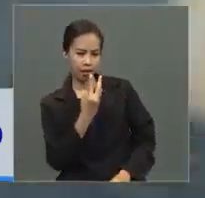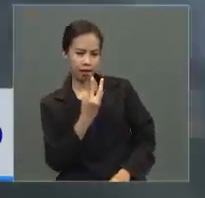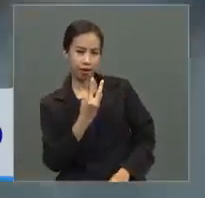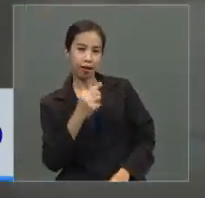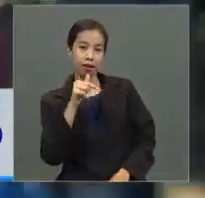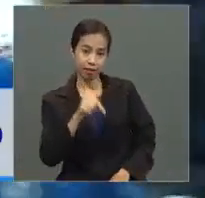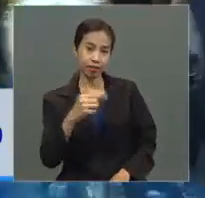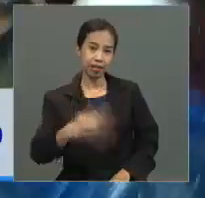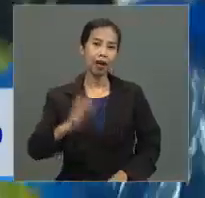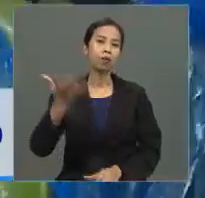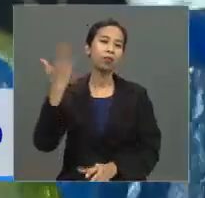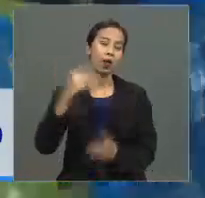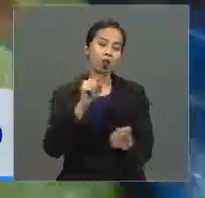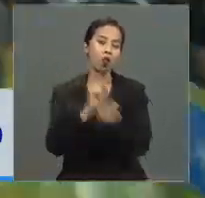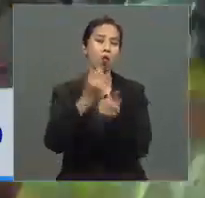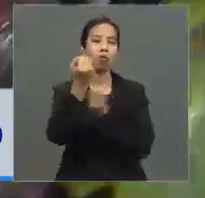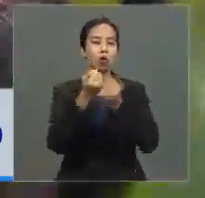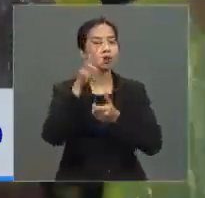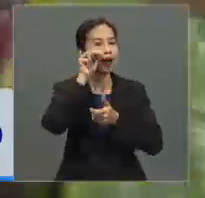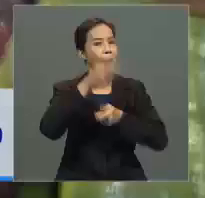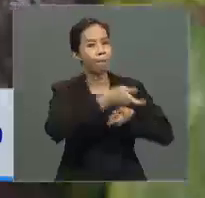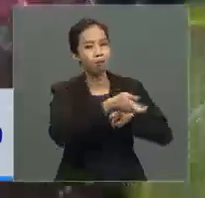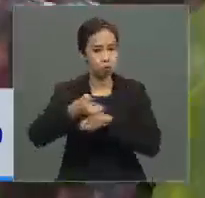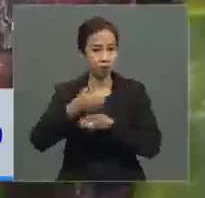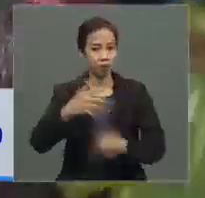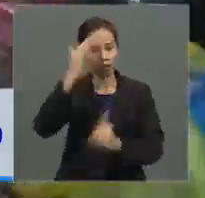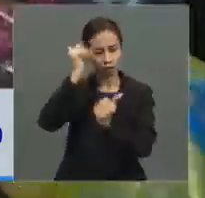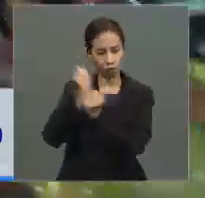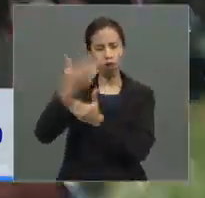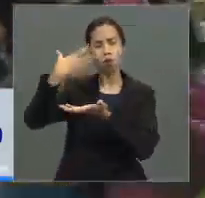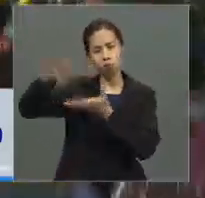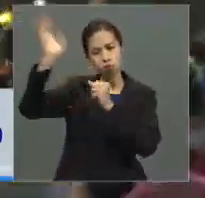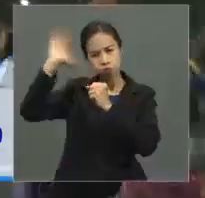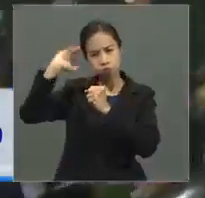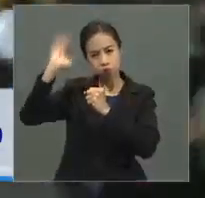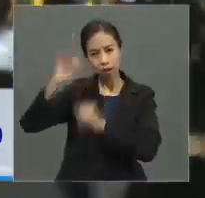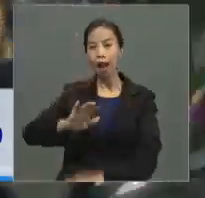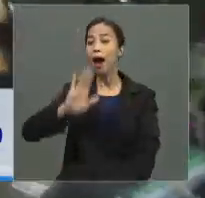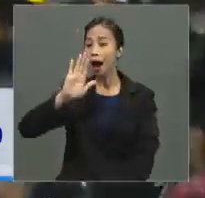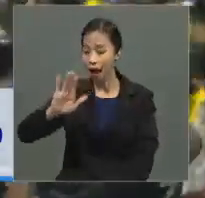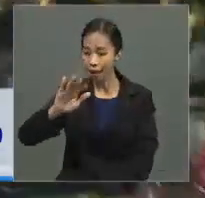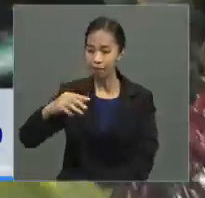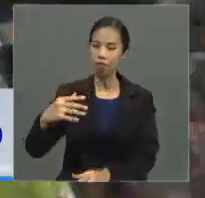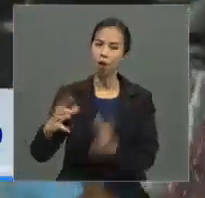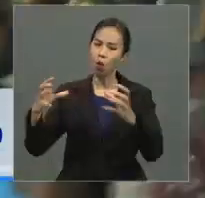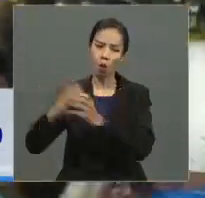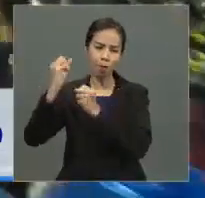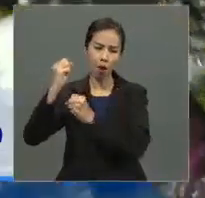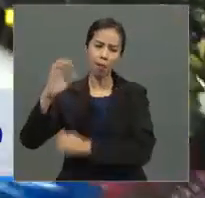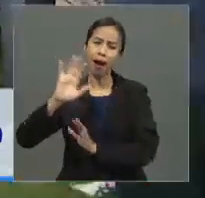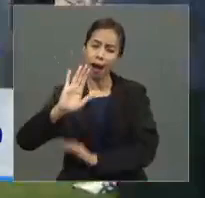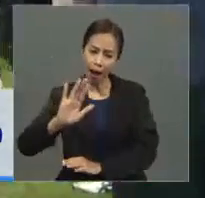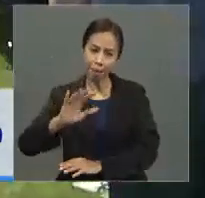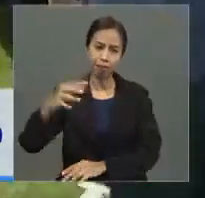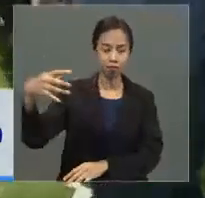ที่16ตุลาคมที่ผ่านมาด้วยตำรวจก็ประกาศอย่างต่อเนื่องนะคะว่าห้ามเข้ามาพื้นที่นี่โดยเด็ด